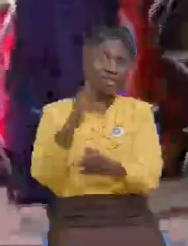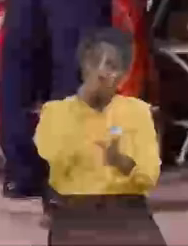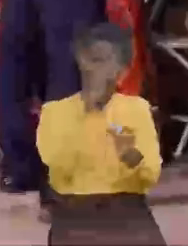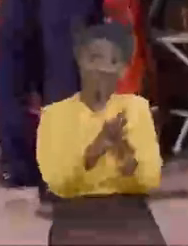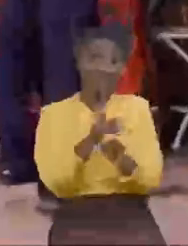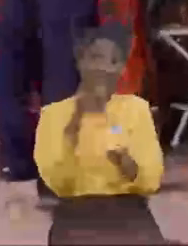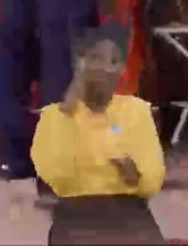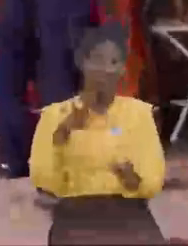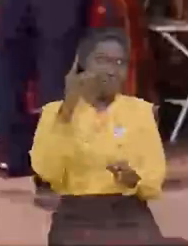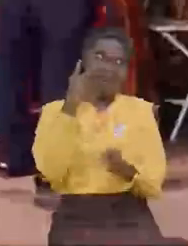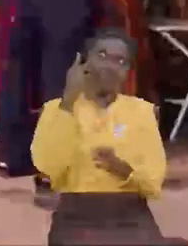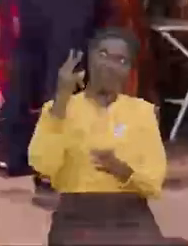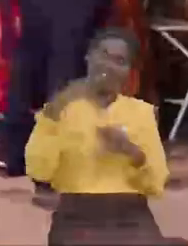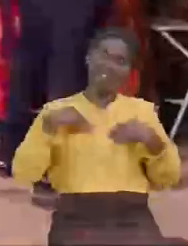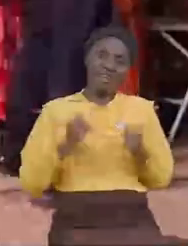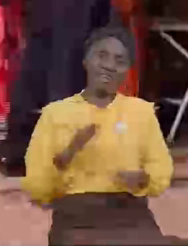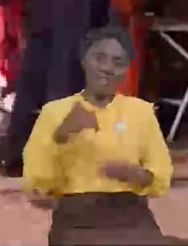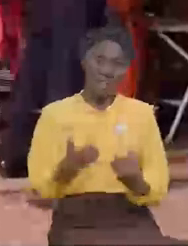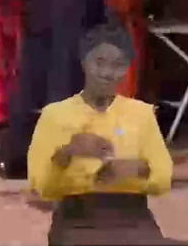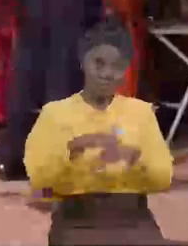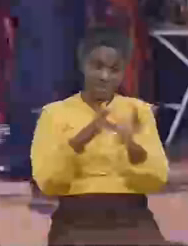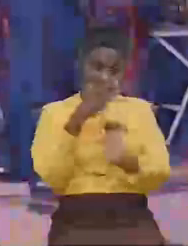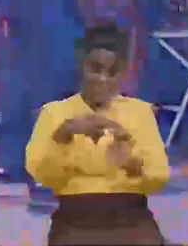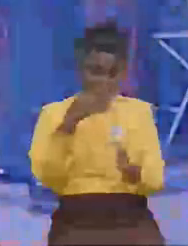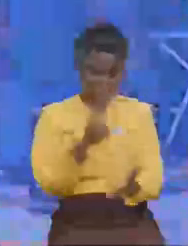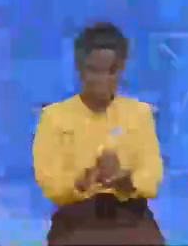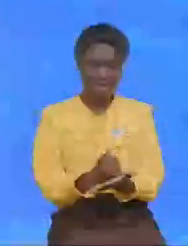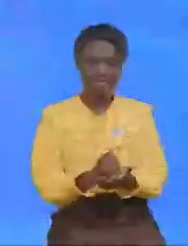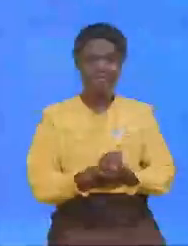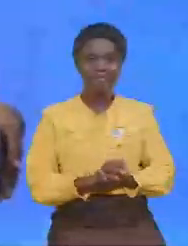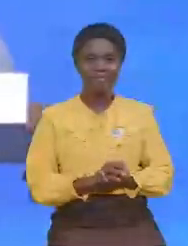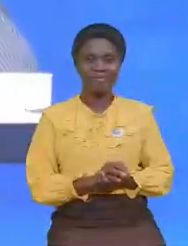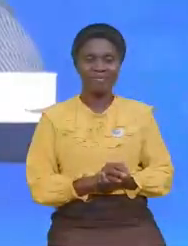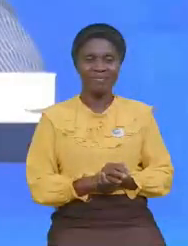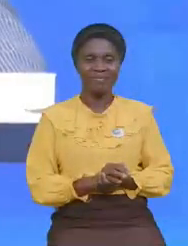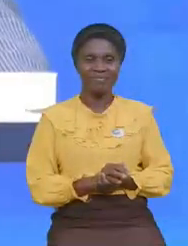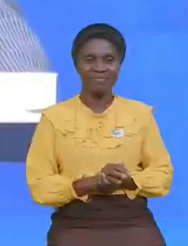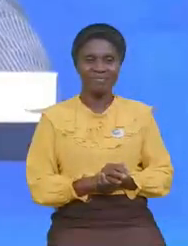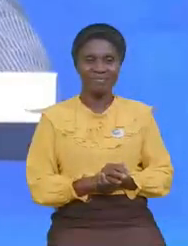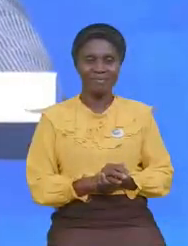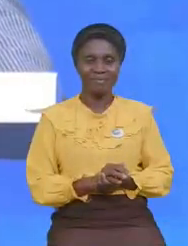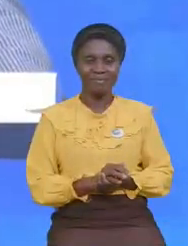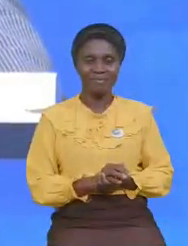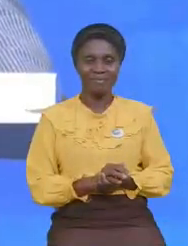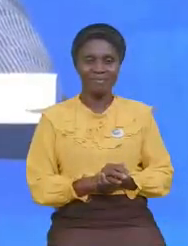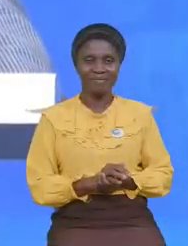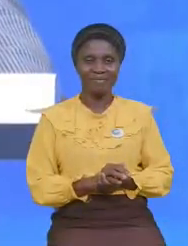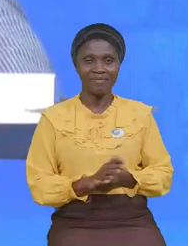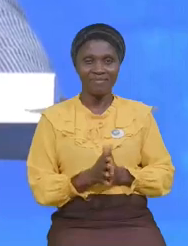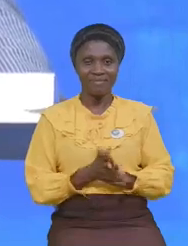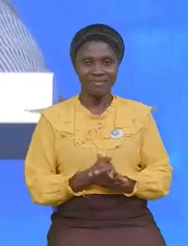de la foi. Vous allez le voir cette nuit. Vous allez voir le Seigneur.